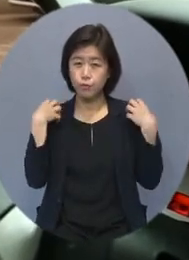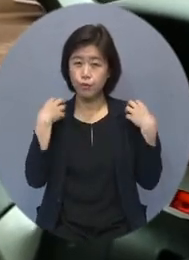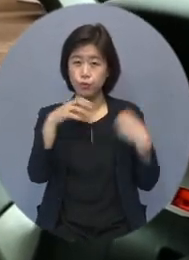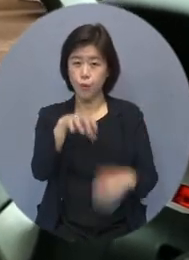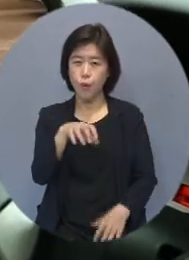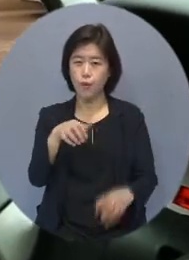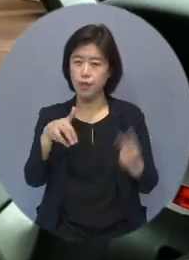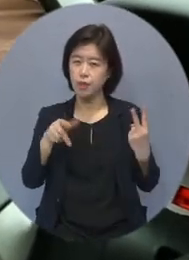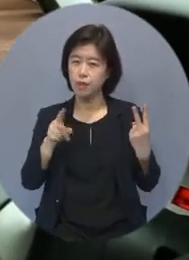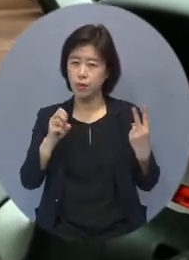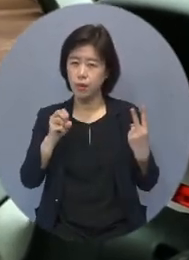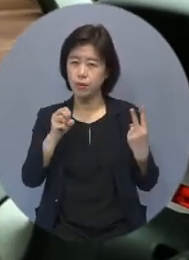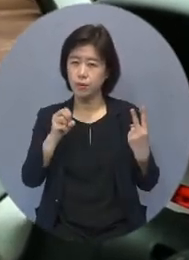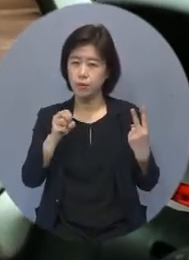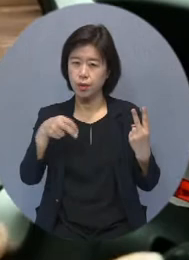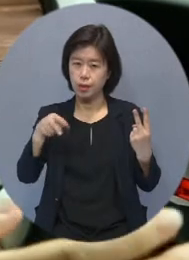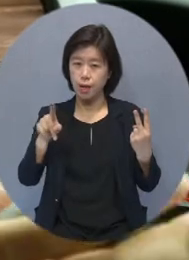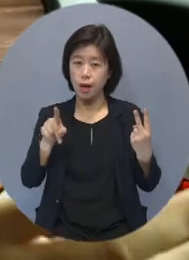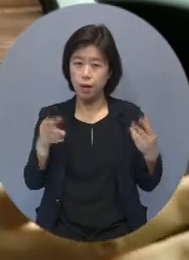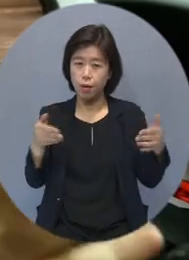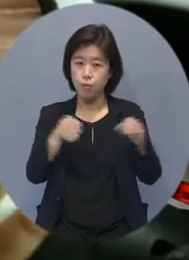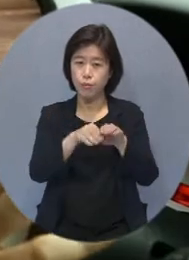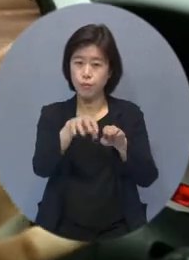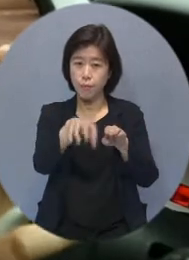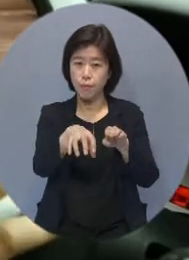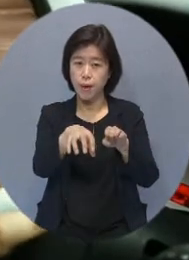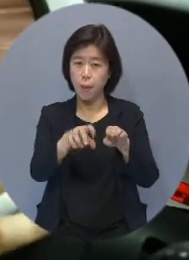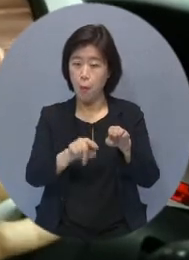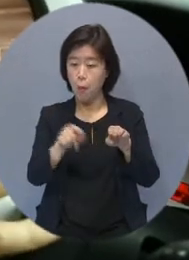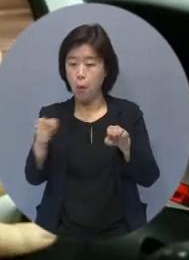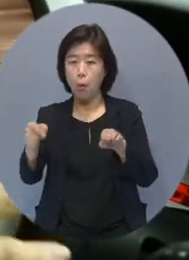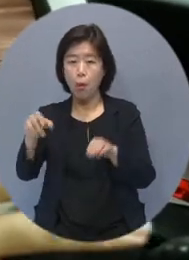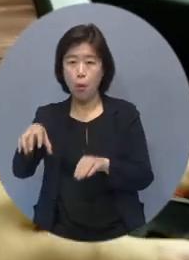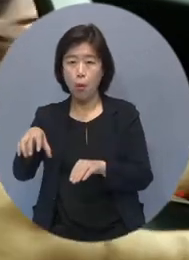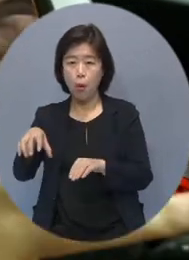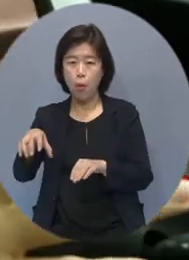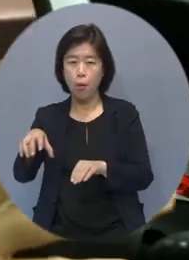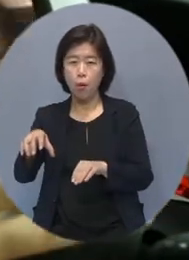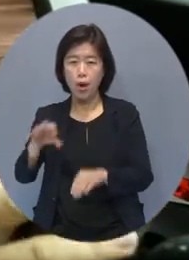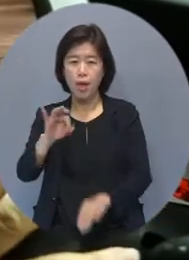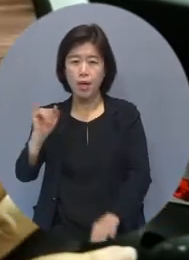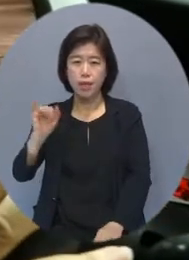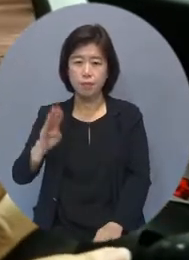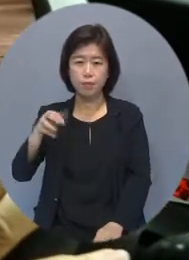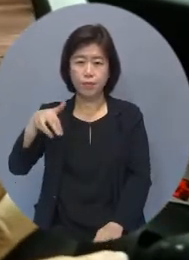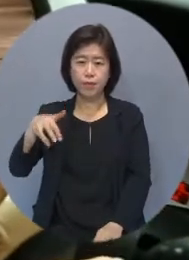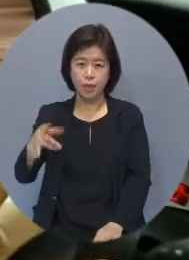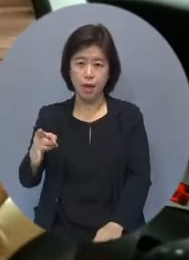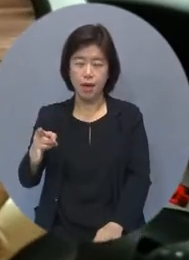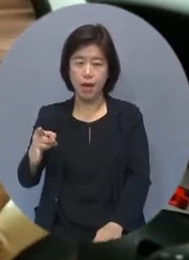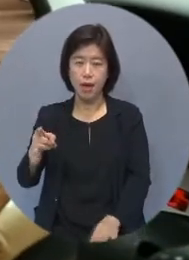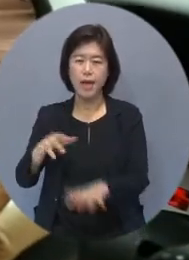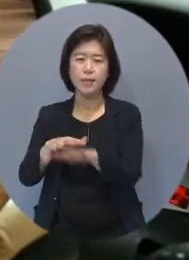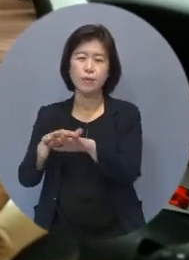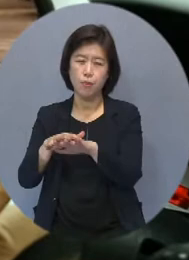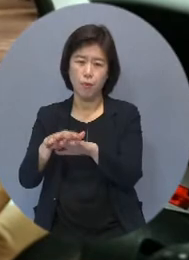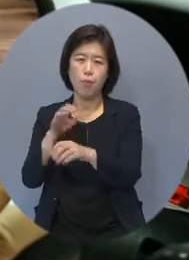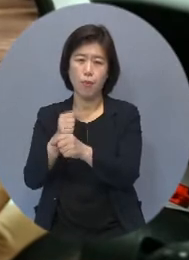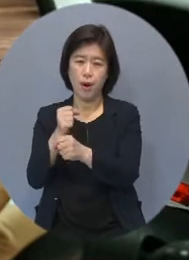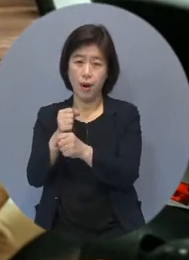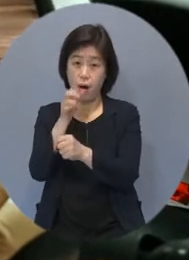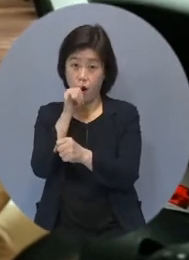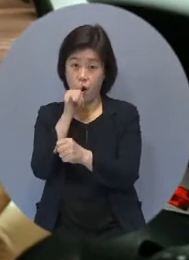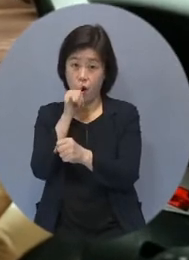입체 촉지도라고 시각장애인분들이 만져서 그 지형을 느낄 수 있는 그런 지도를 만든 게 있어요.